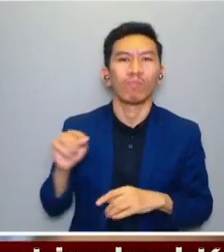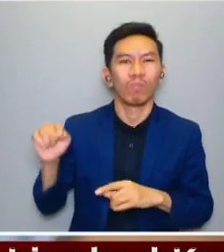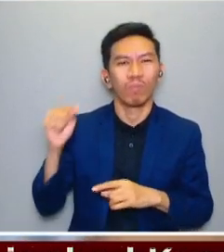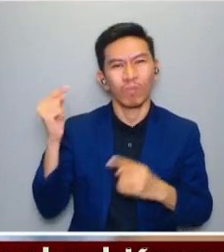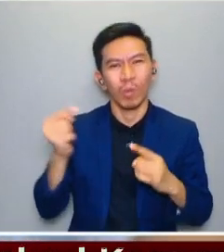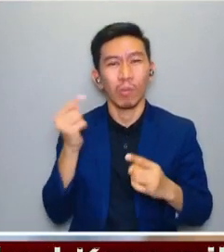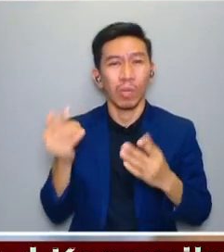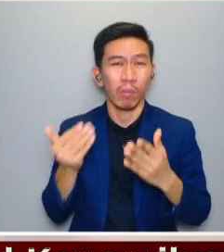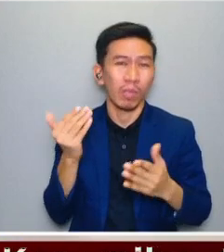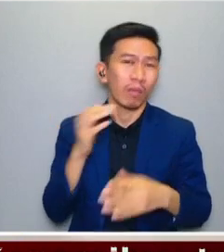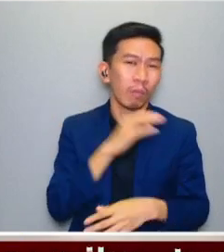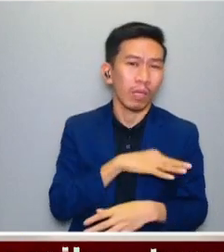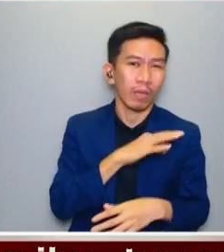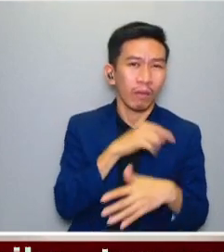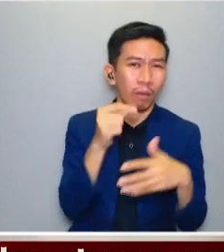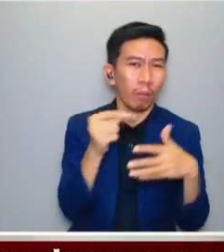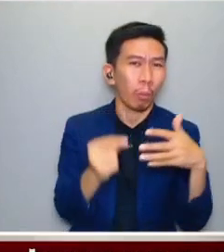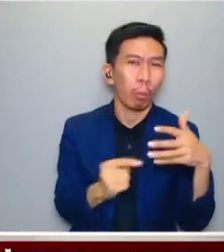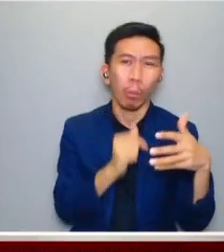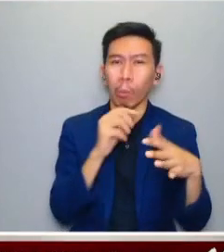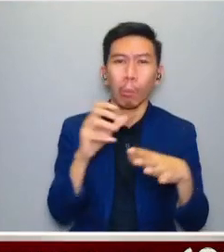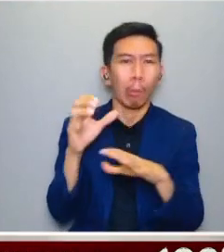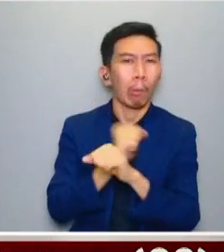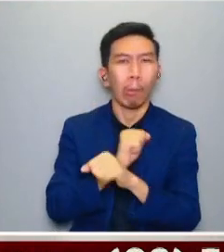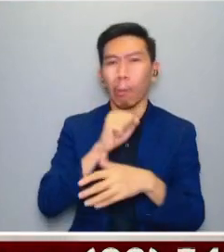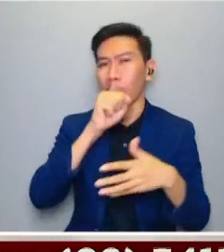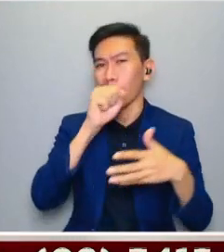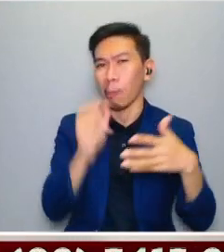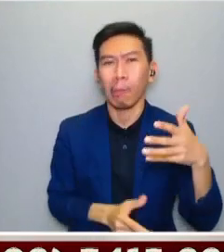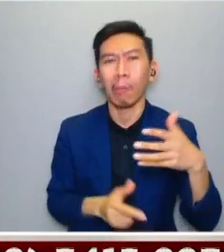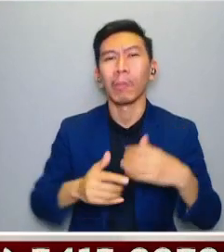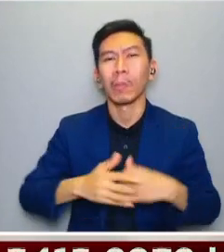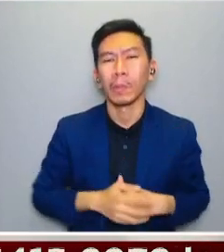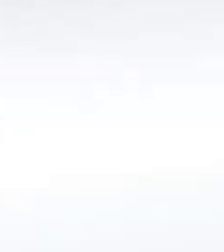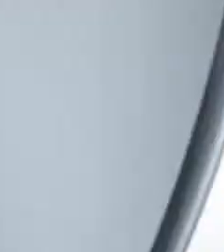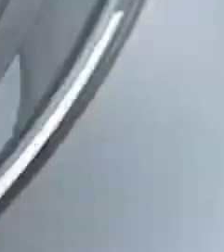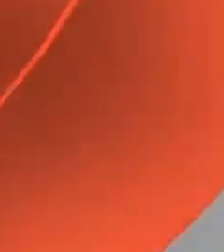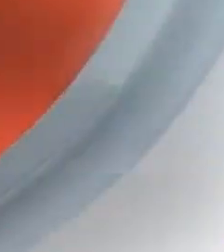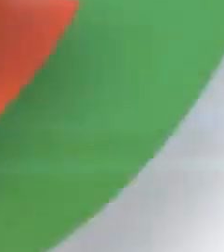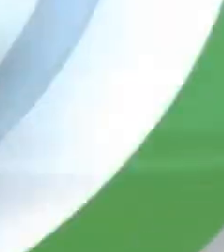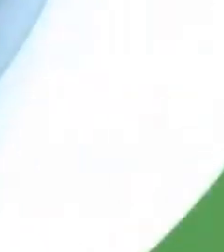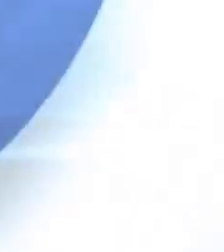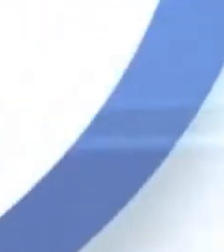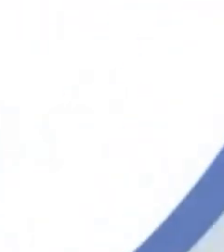lahat ng mga benepisyo. Zen Hernandez, ABS-CBN News.